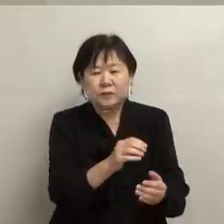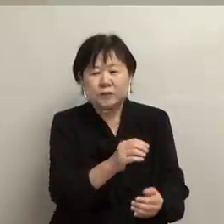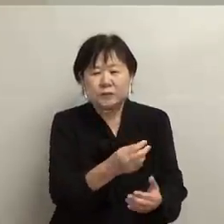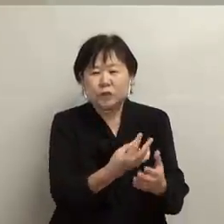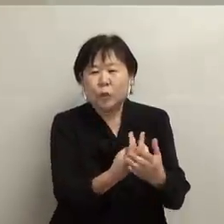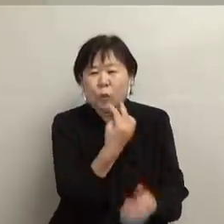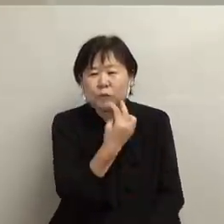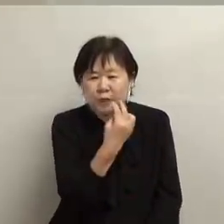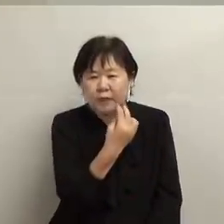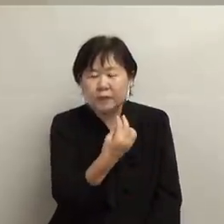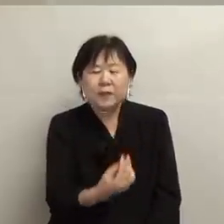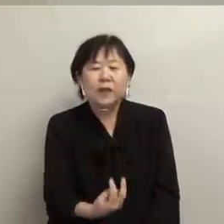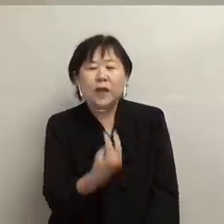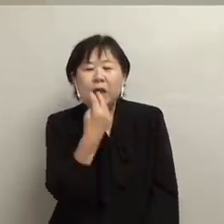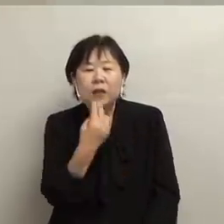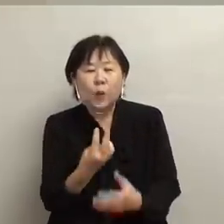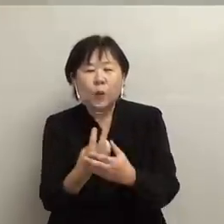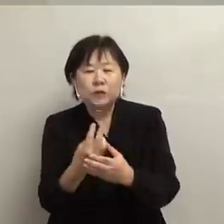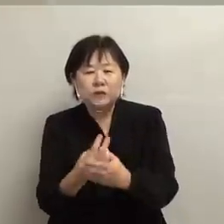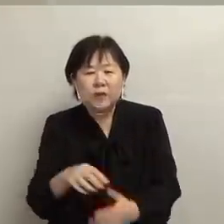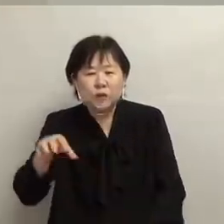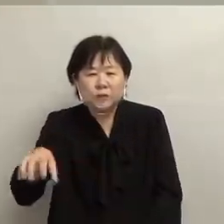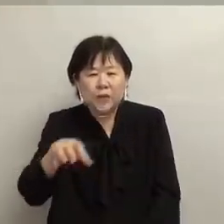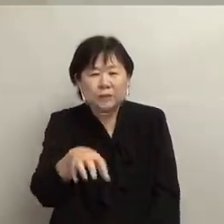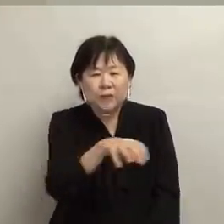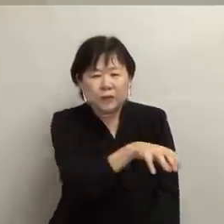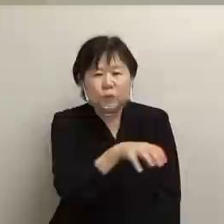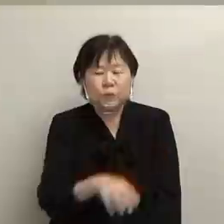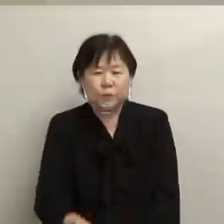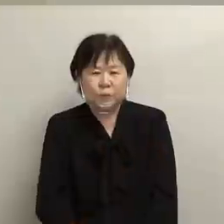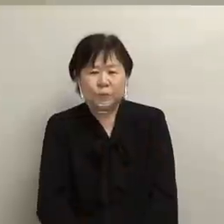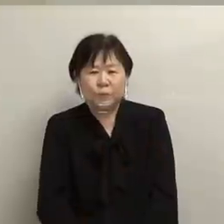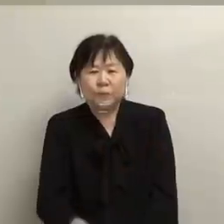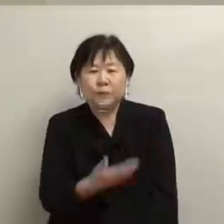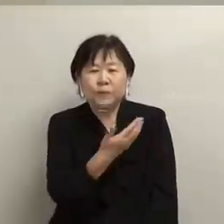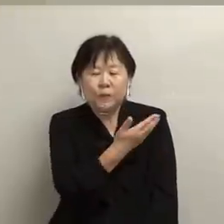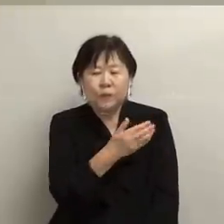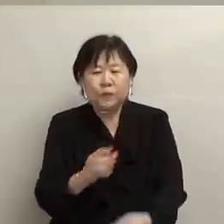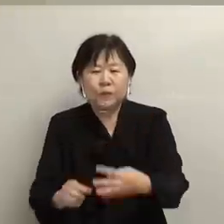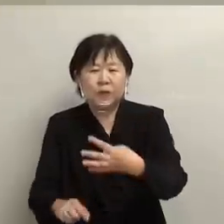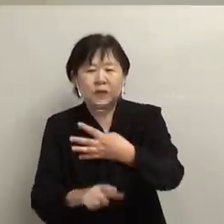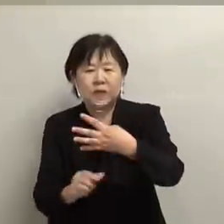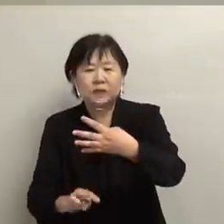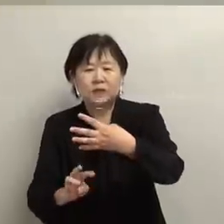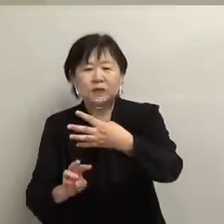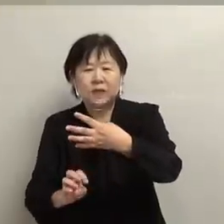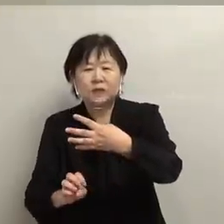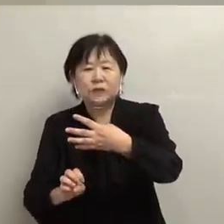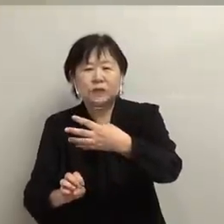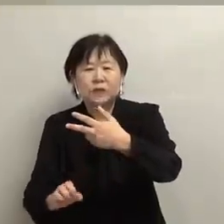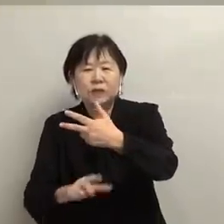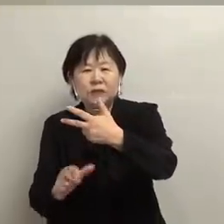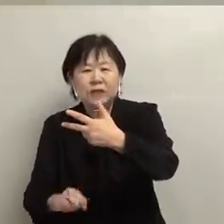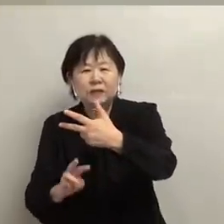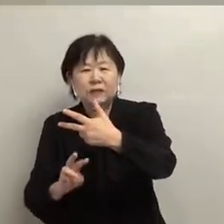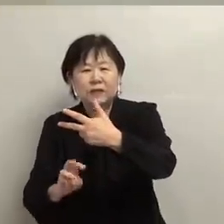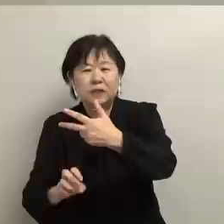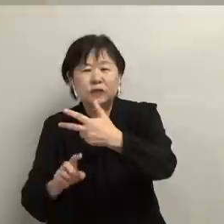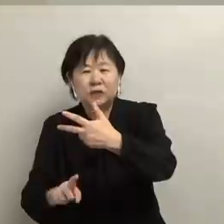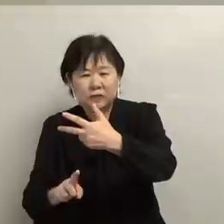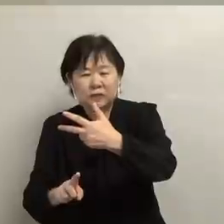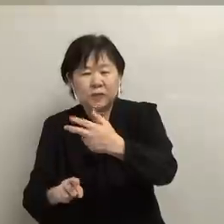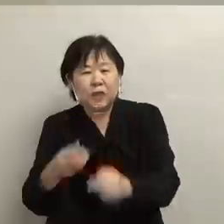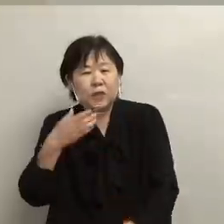主演の計3箇所です地内の掲載の表は4月31日へ